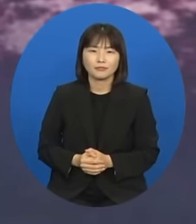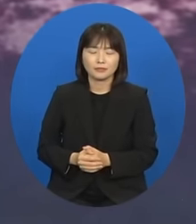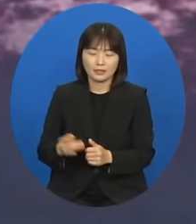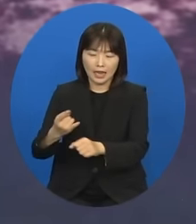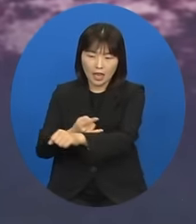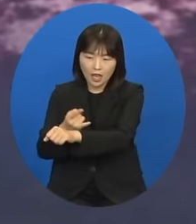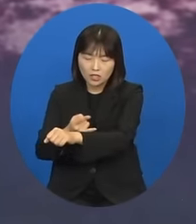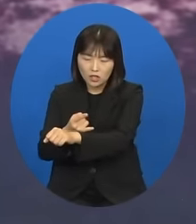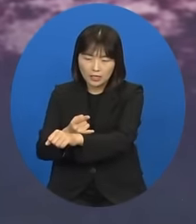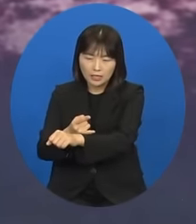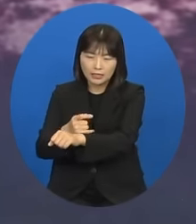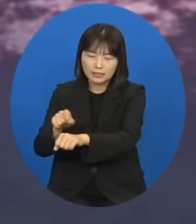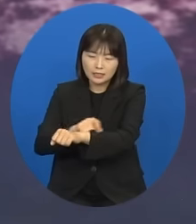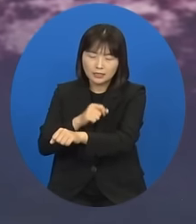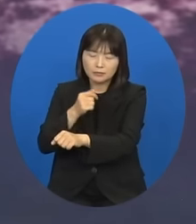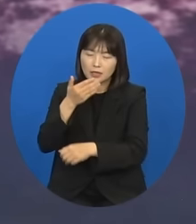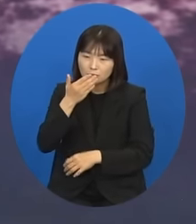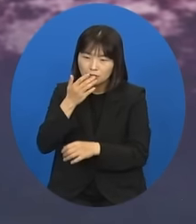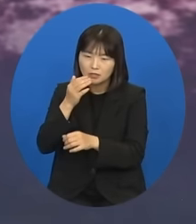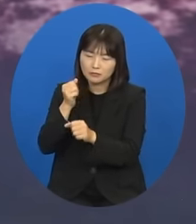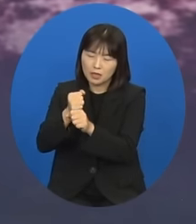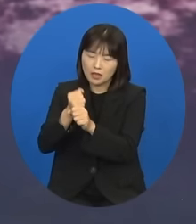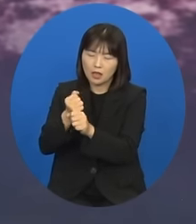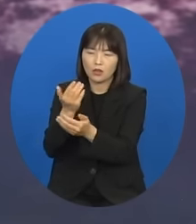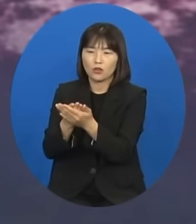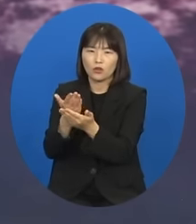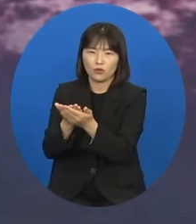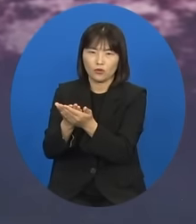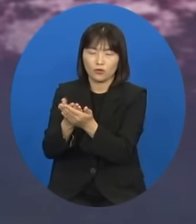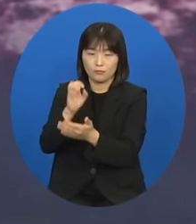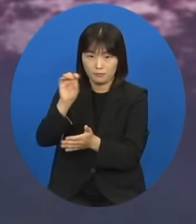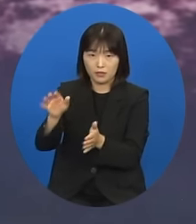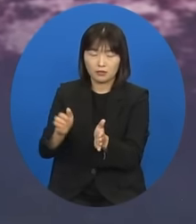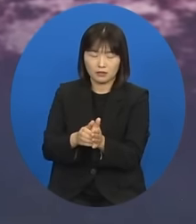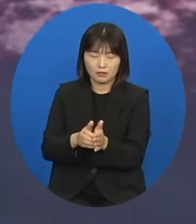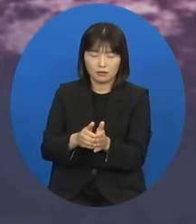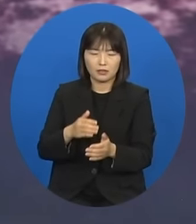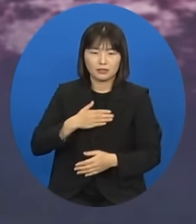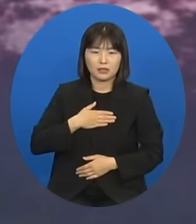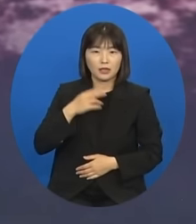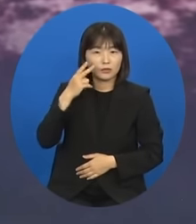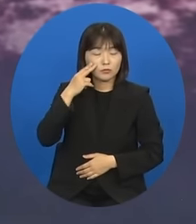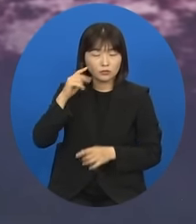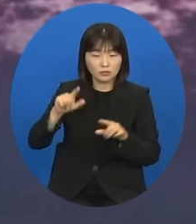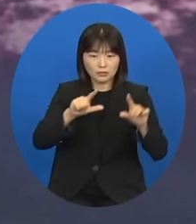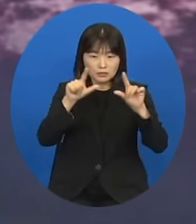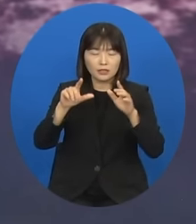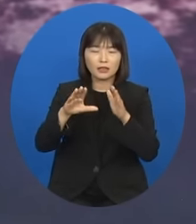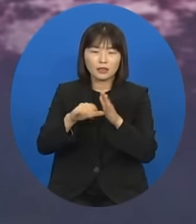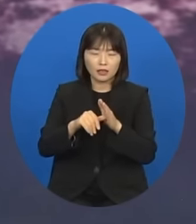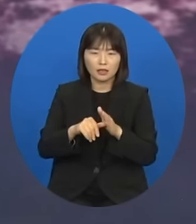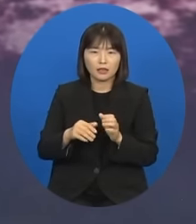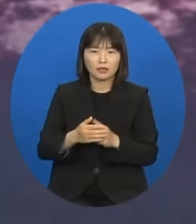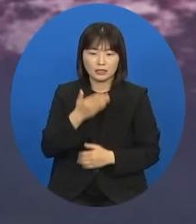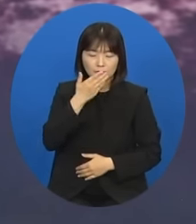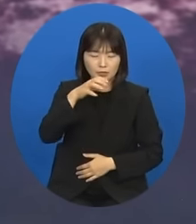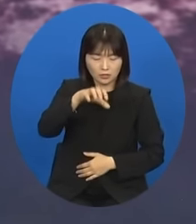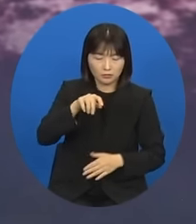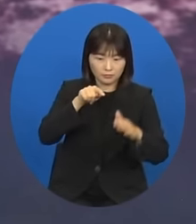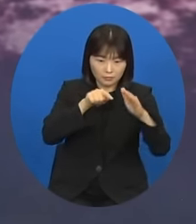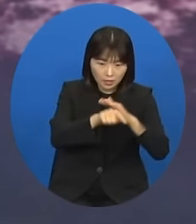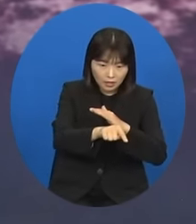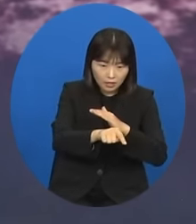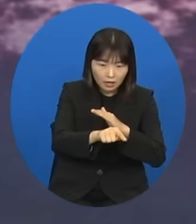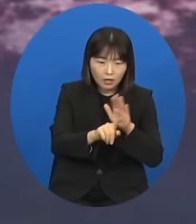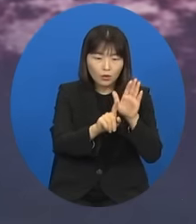별미를 요청을 해요 제가 미국 캔자 시티에 있을 때에 이런 일이 있었습니다 한 레스토랑에 갔더니 그 레스토랑이 이렇게